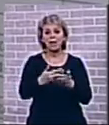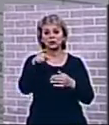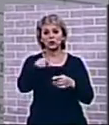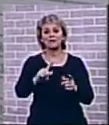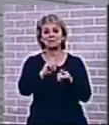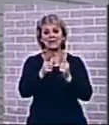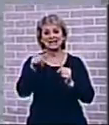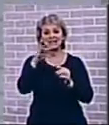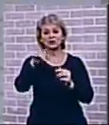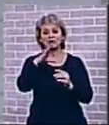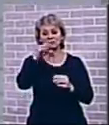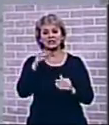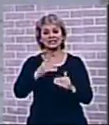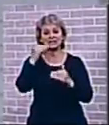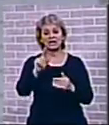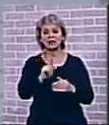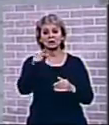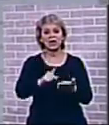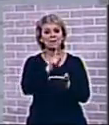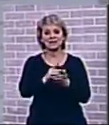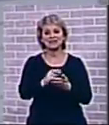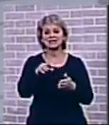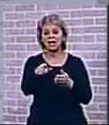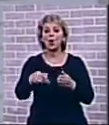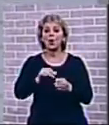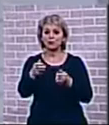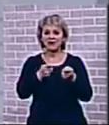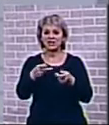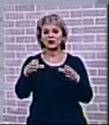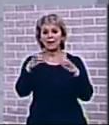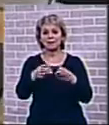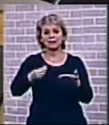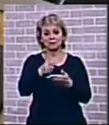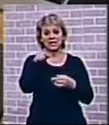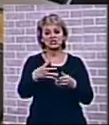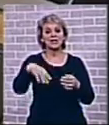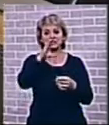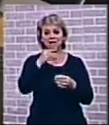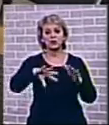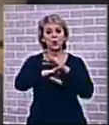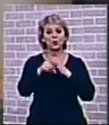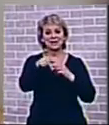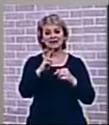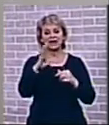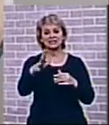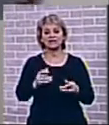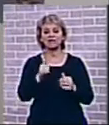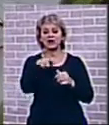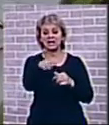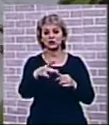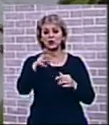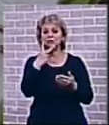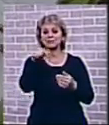и перерасход общей воды сверх норматива обязана покрывать управляющая организация. А вся вода, украденная в квартирах, выливается в